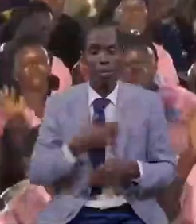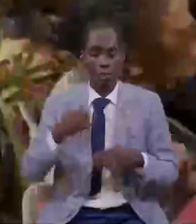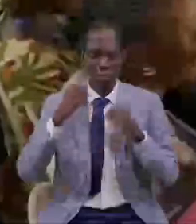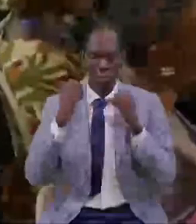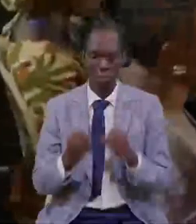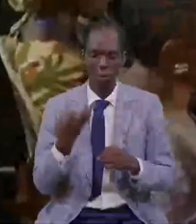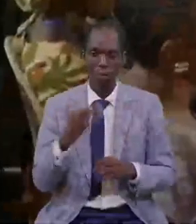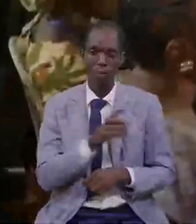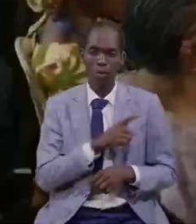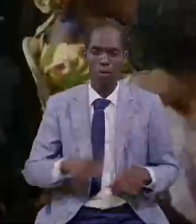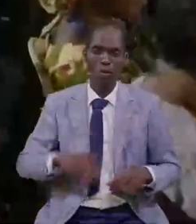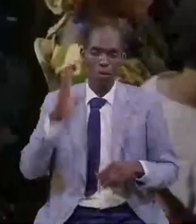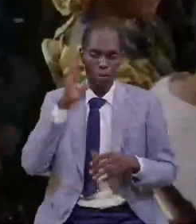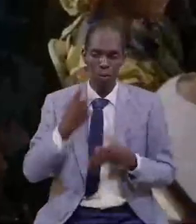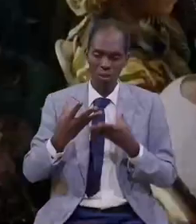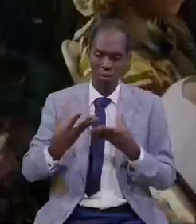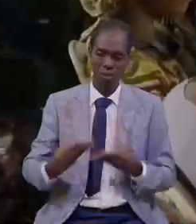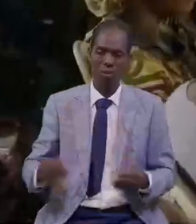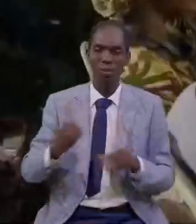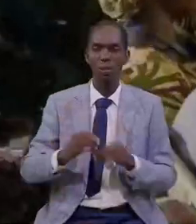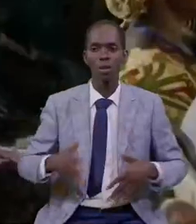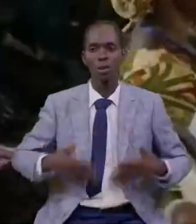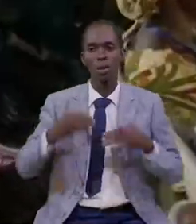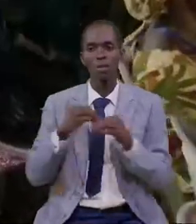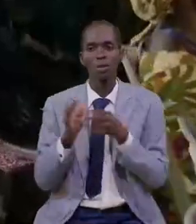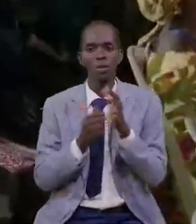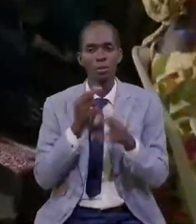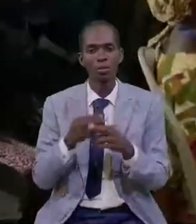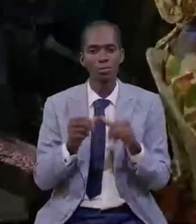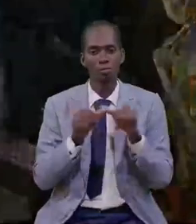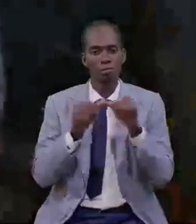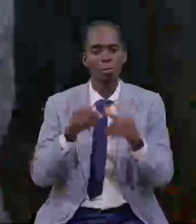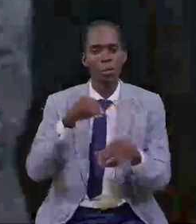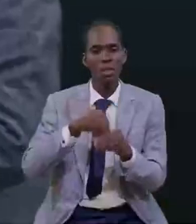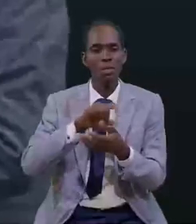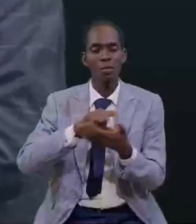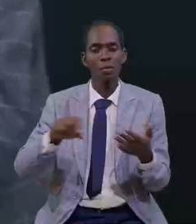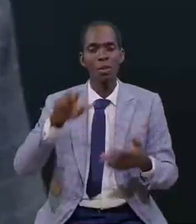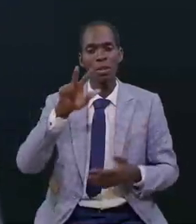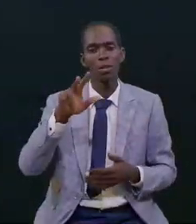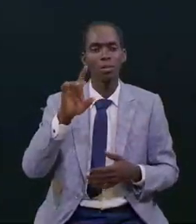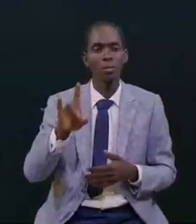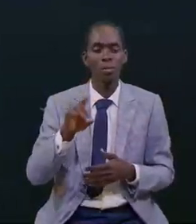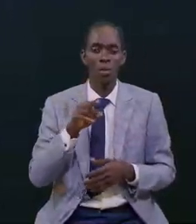dans ta vie verset 38 verset 38 celui qui croit en